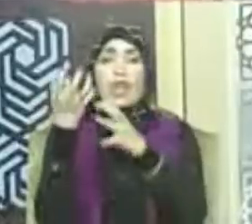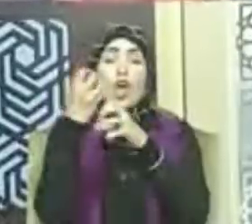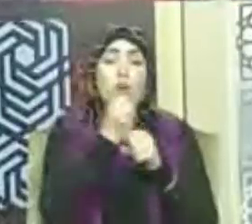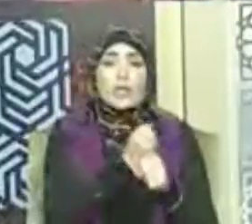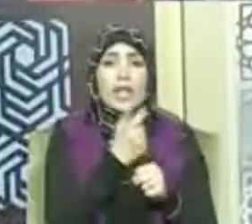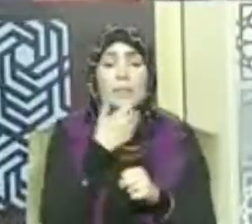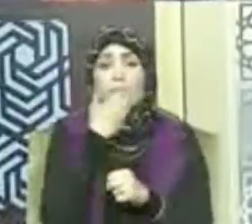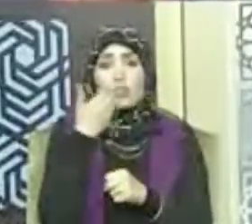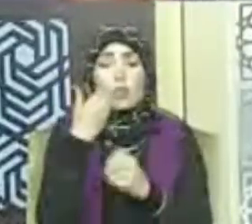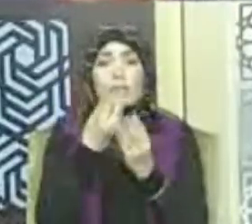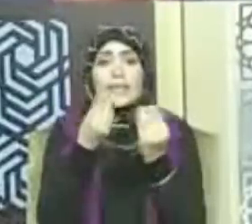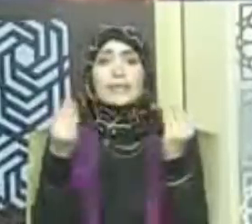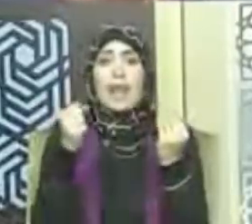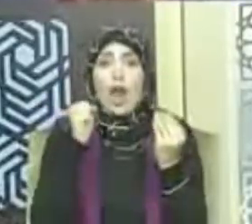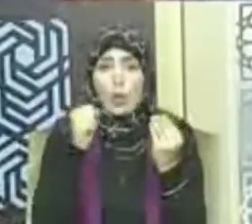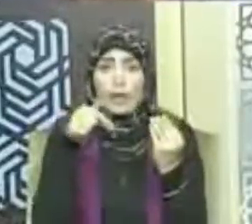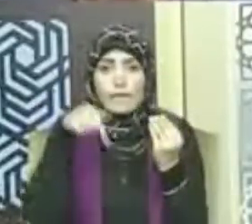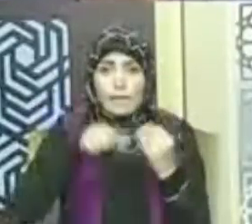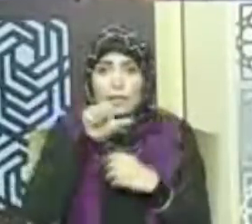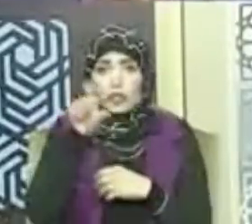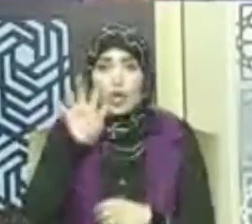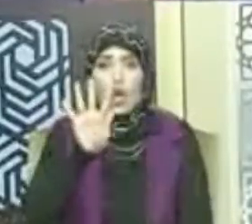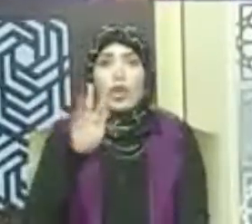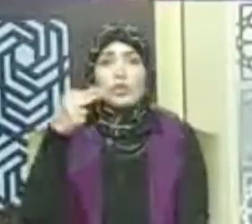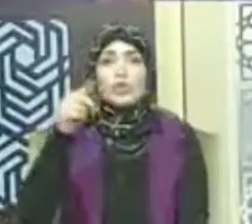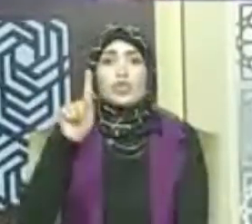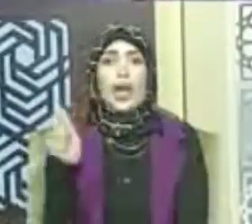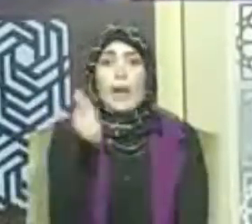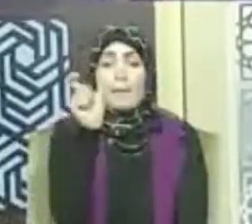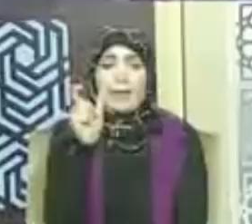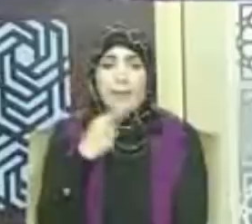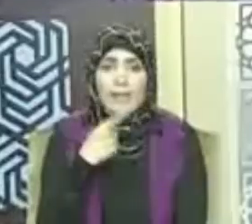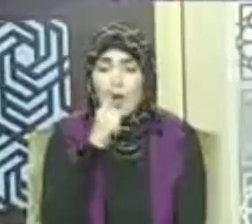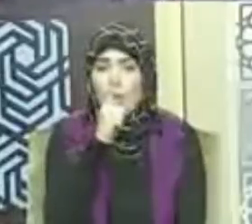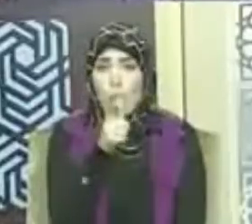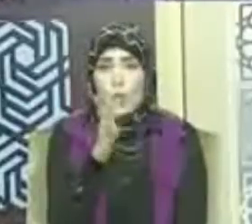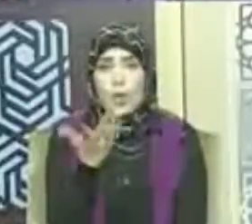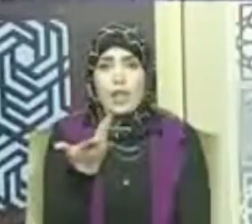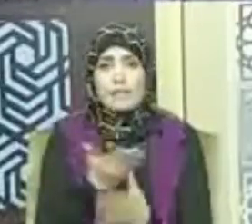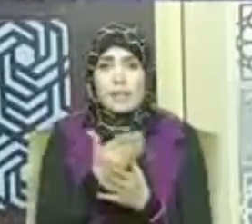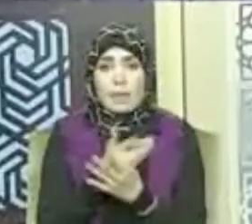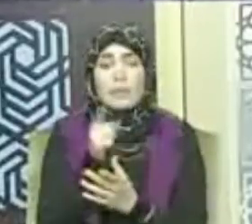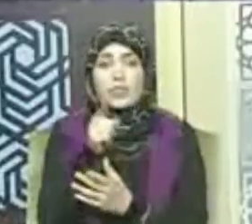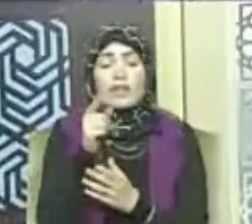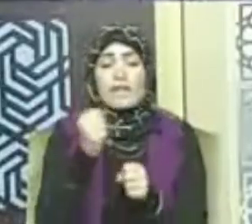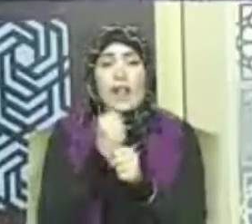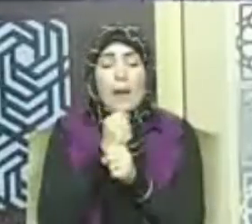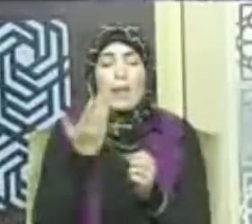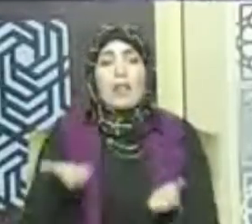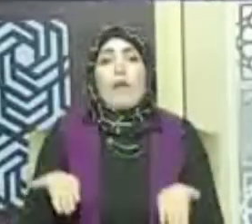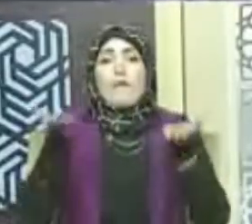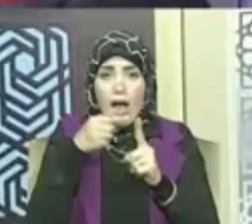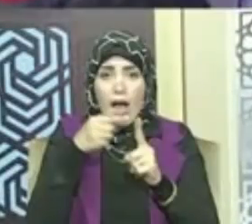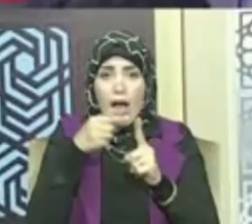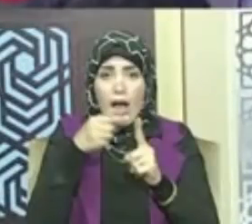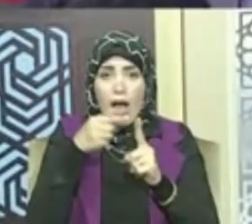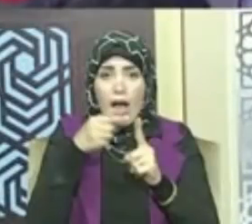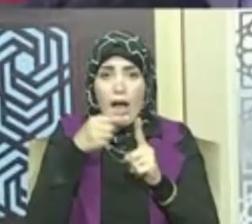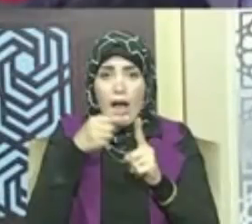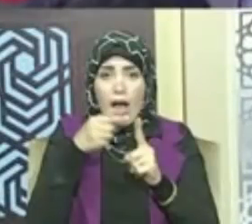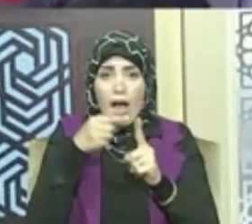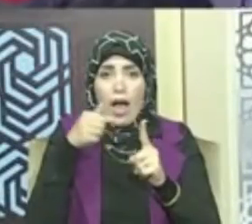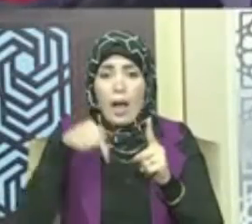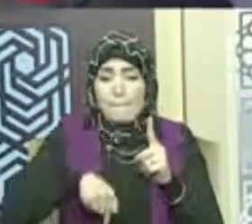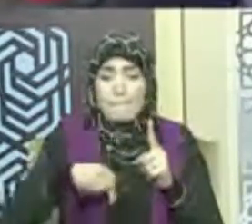شعبان ويقول: هو شهر ترفع فيه الأعمال إلى